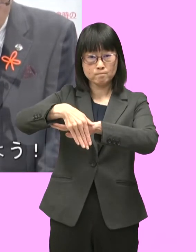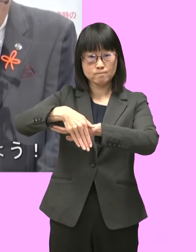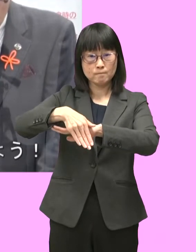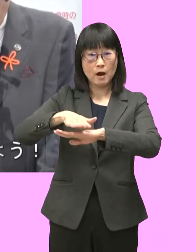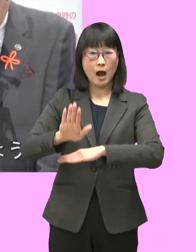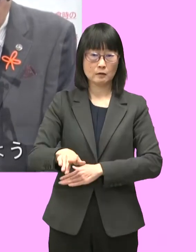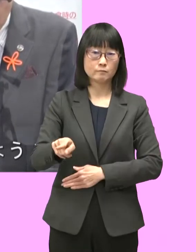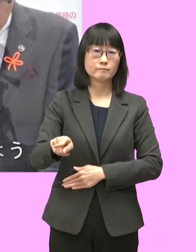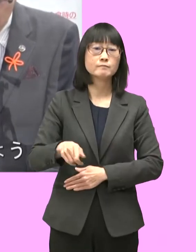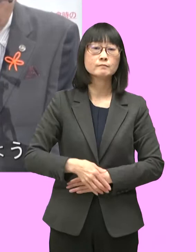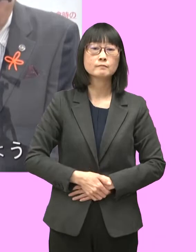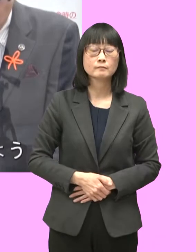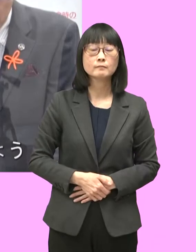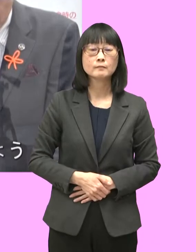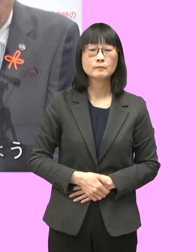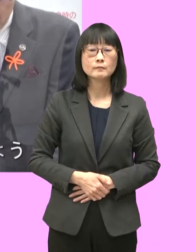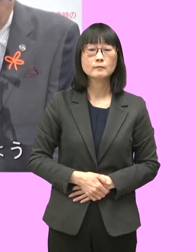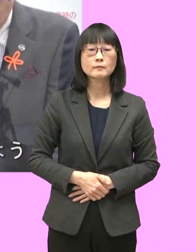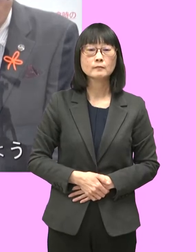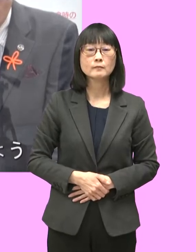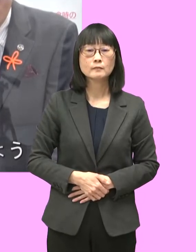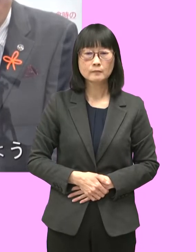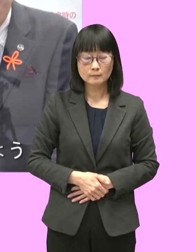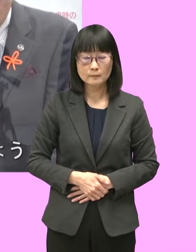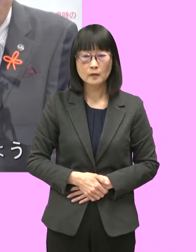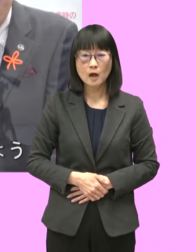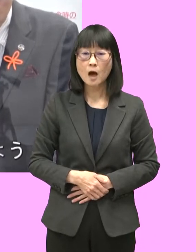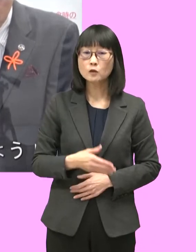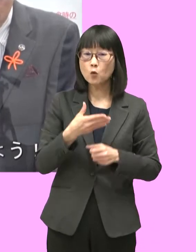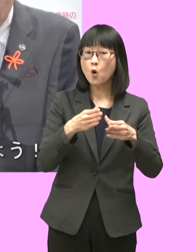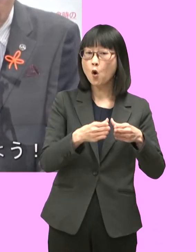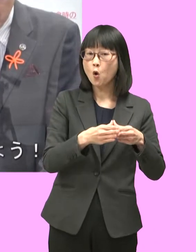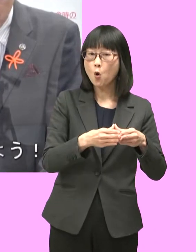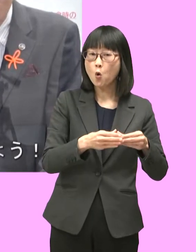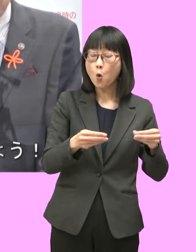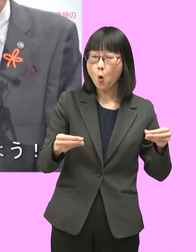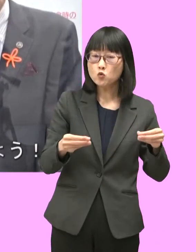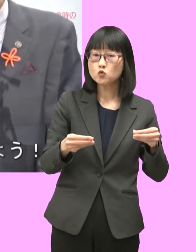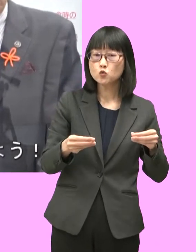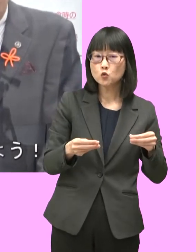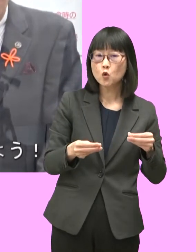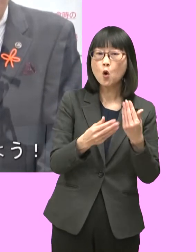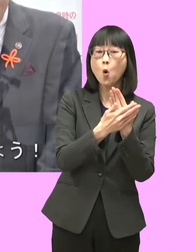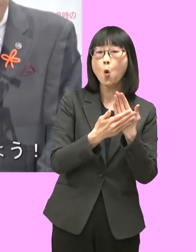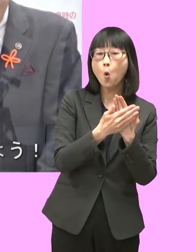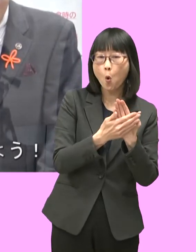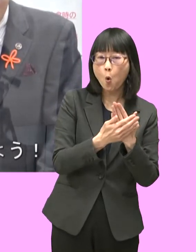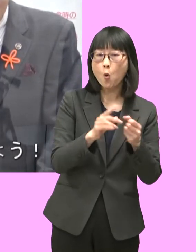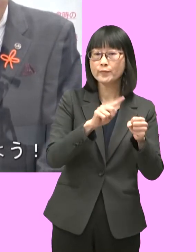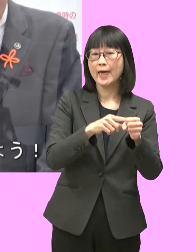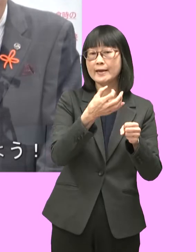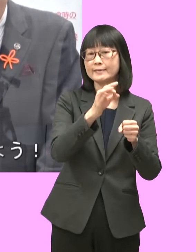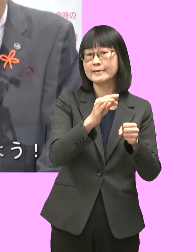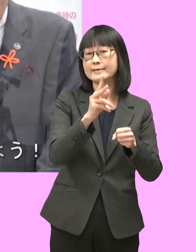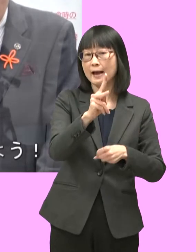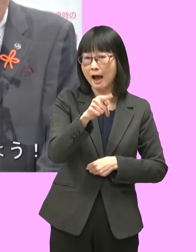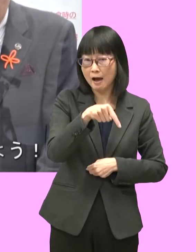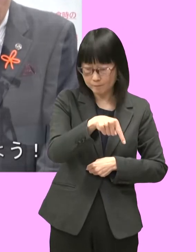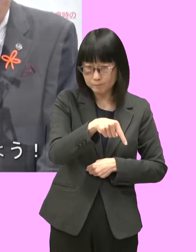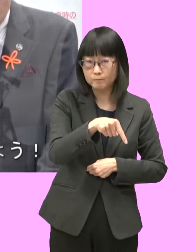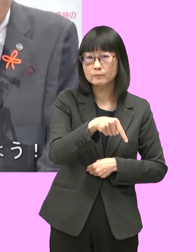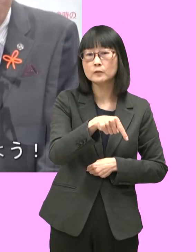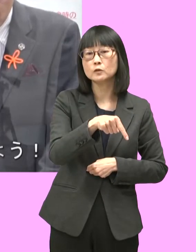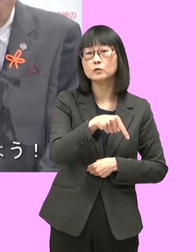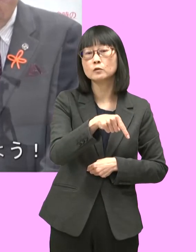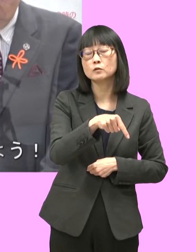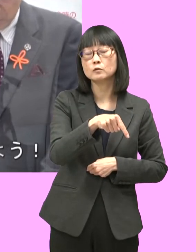。それからこれまでも設けてありますが、国保年金課の窓口で国保とか後期高齢者加入の方に